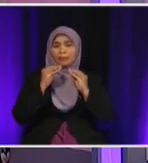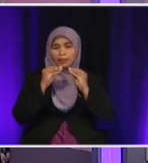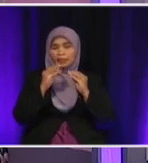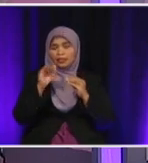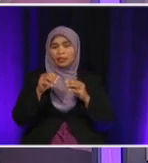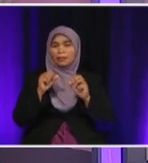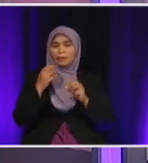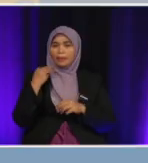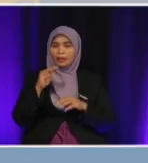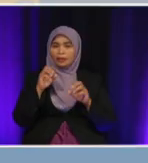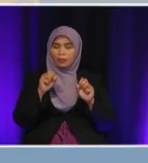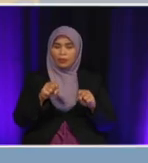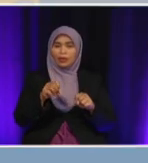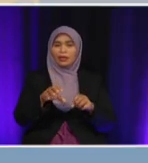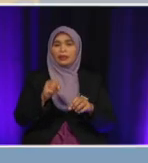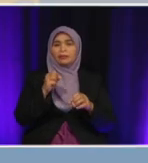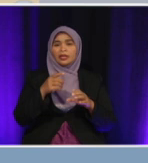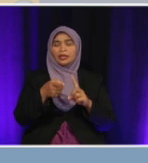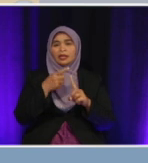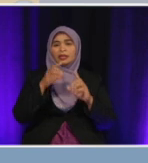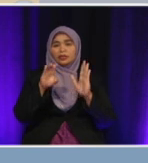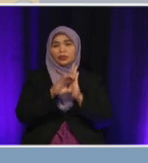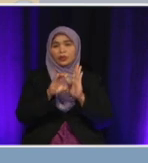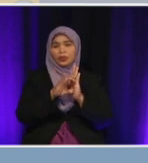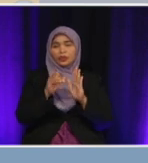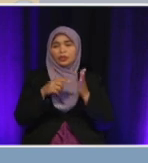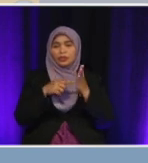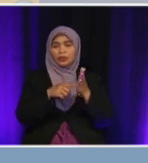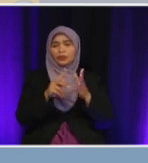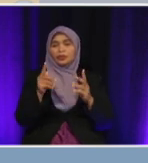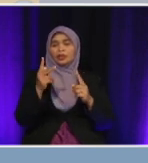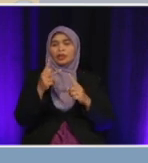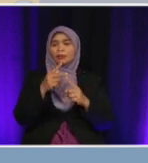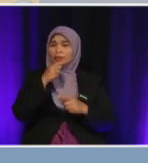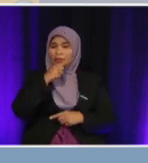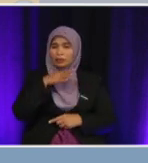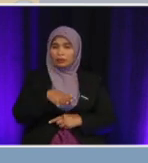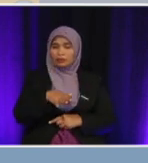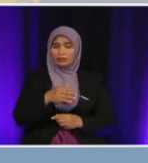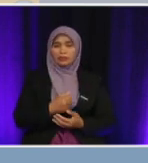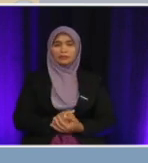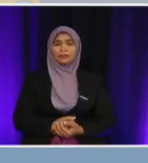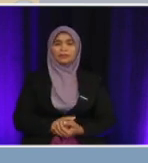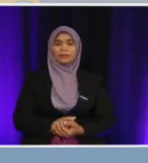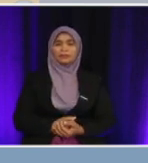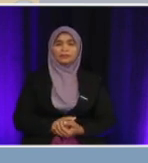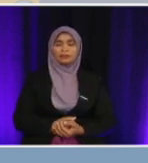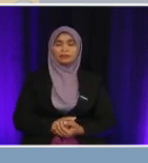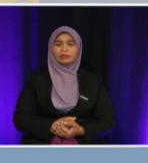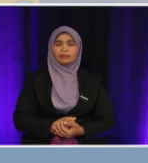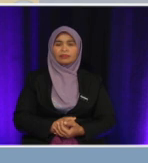mereka Mulia ambil dari contoh teladan yang ditunjukkan oleh Rasulullah ada satu-satu murid-murid di studio yang